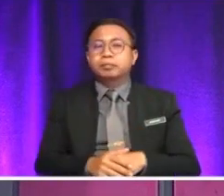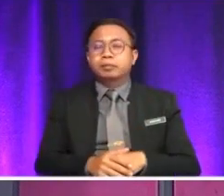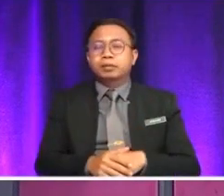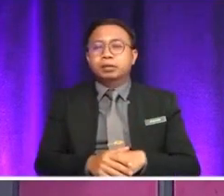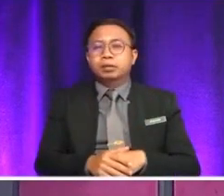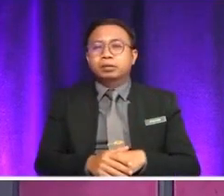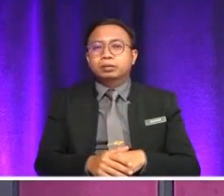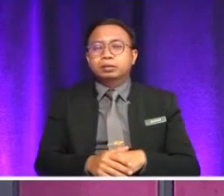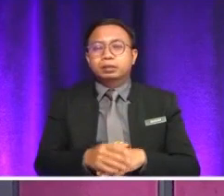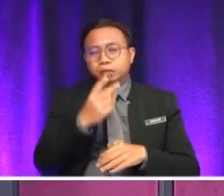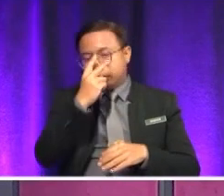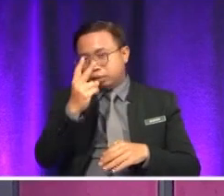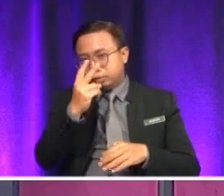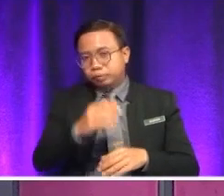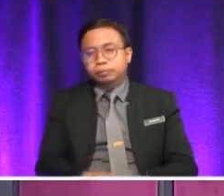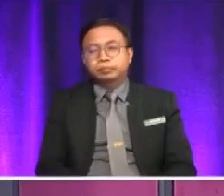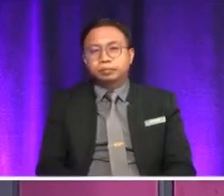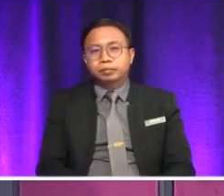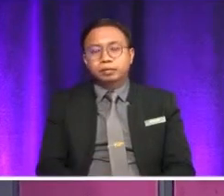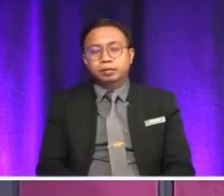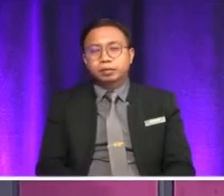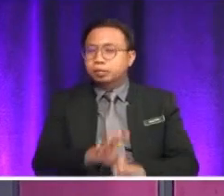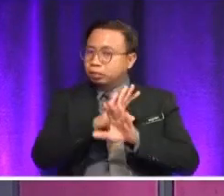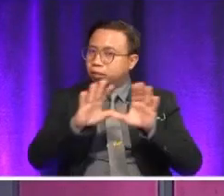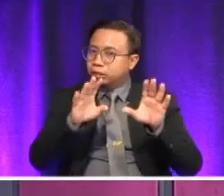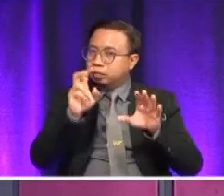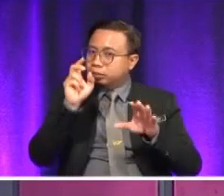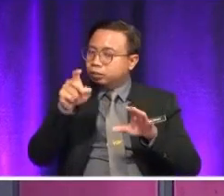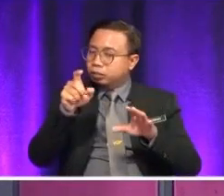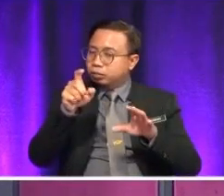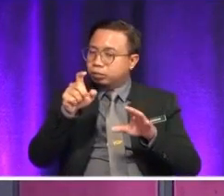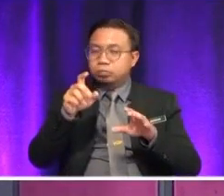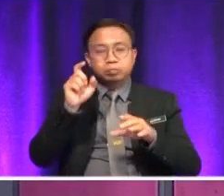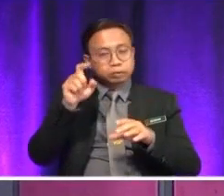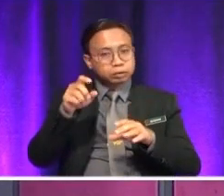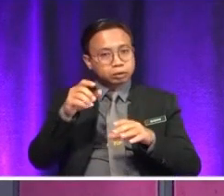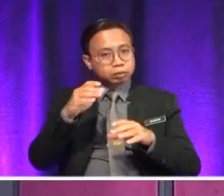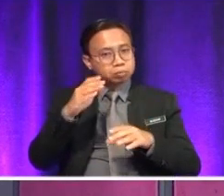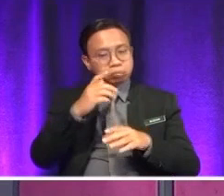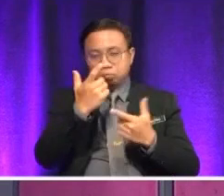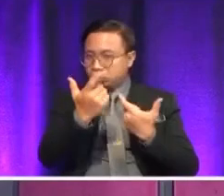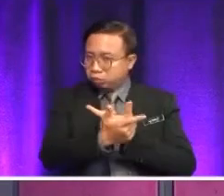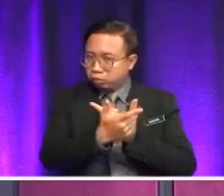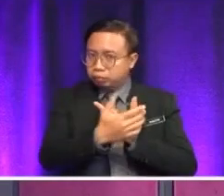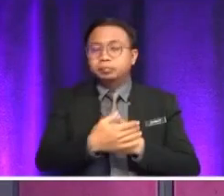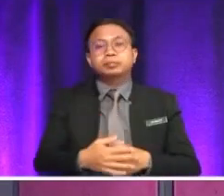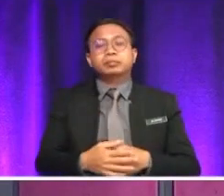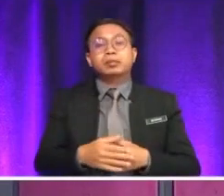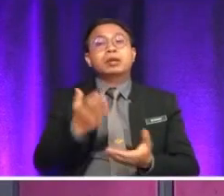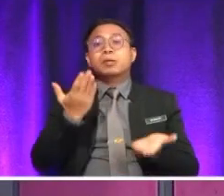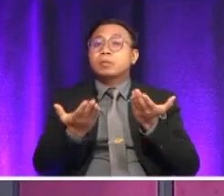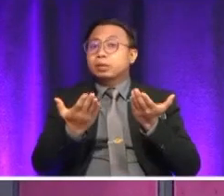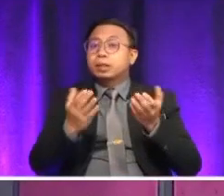kalau bantahan itu kita tengok macam tak perlu, kita kata bantah. Ataupun kita kata mungkin kita akan